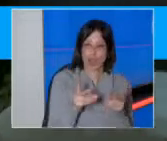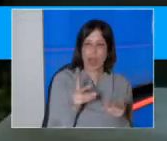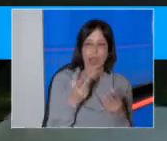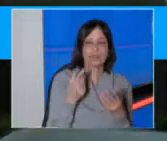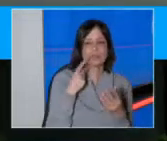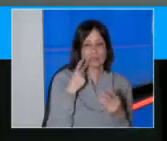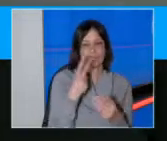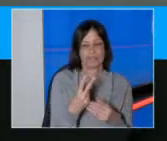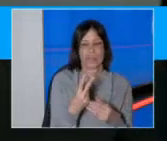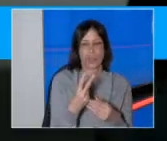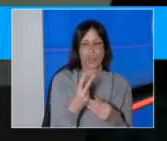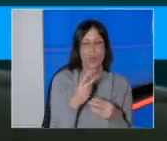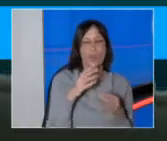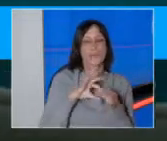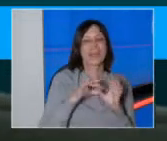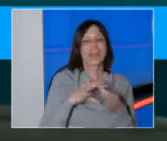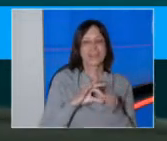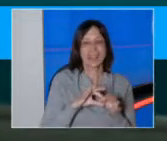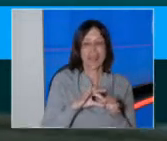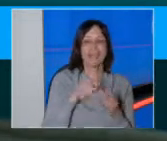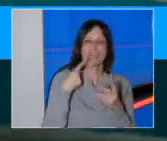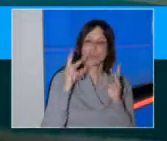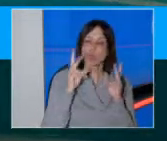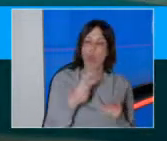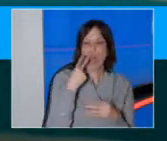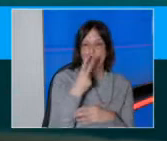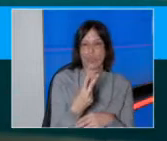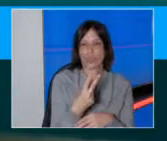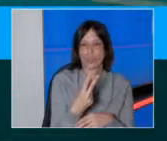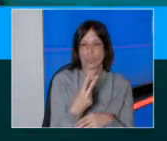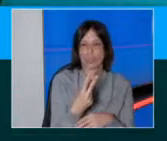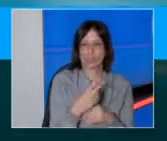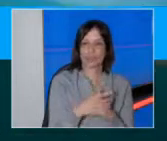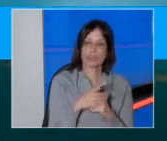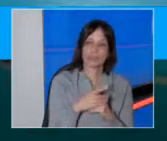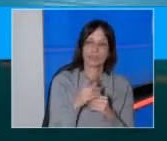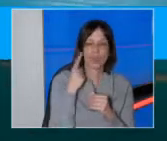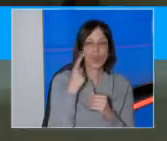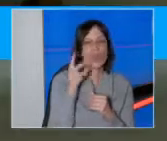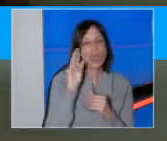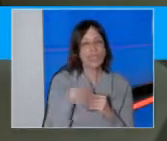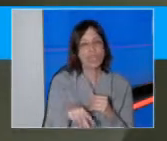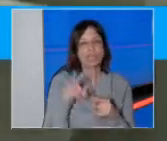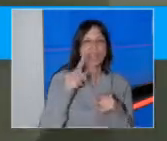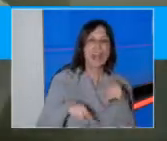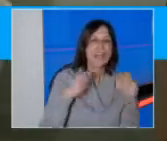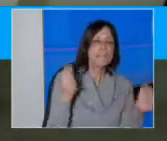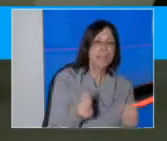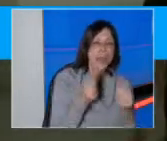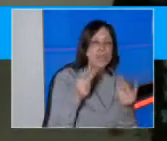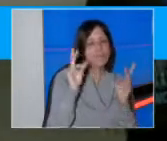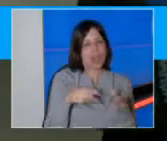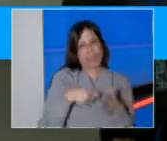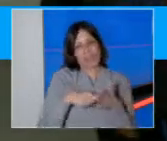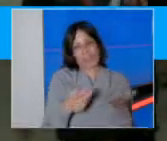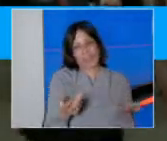יעלה לאתר, וכולנו נוכל לראות את זה. ואתה יודע, אם יש תקלה באיזה מקום, זה גם תקלות על הקלות,